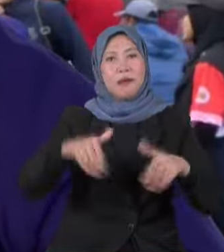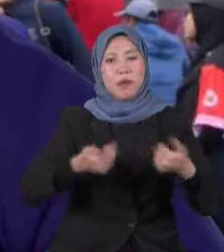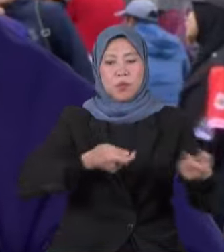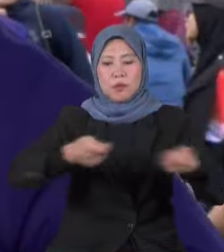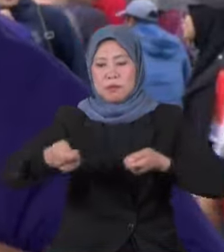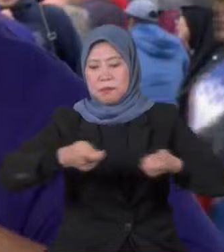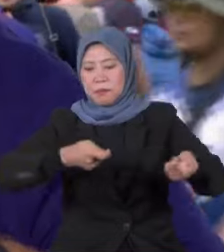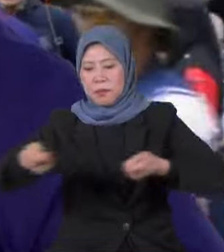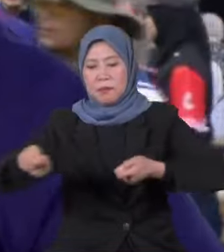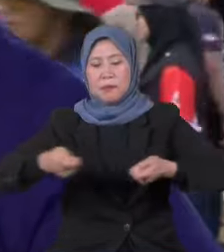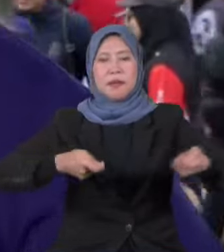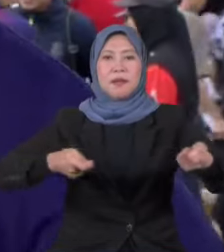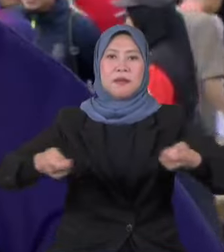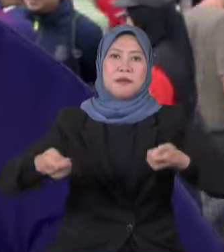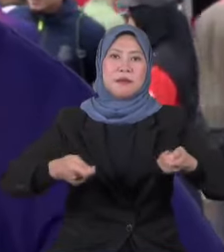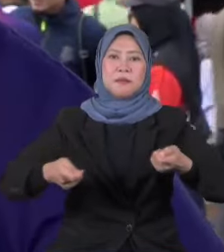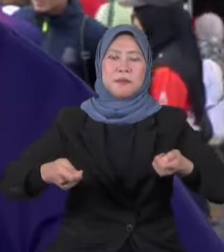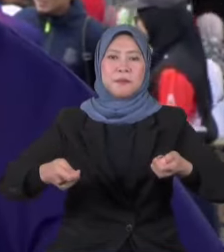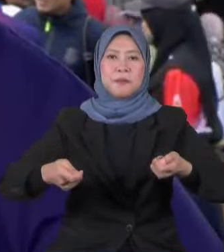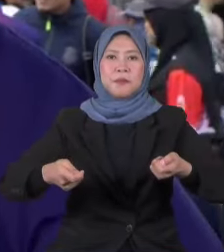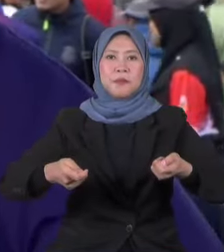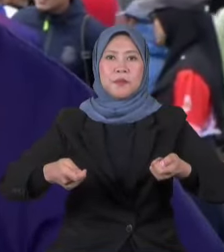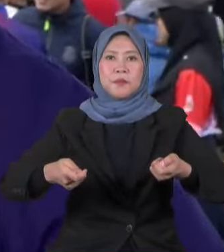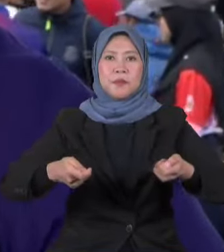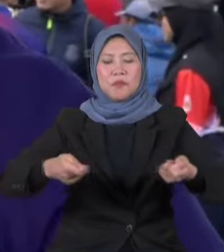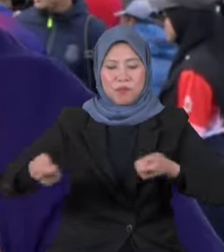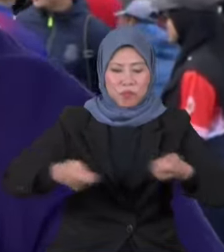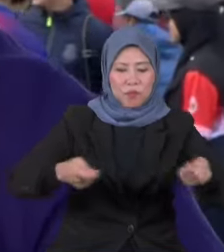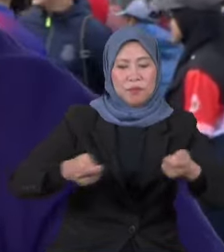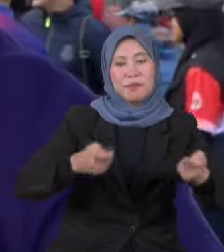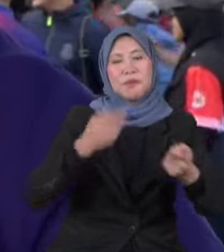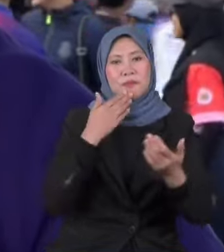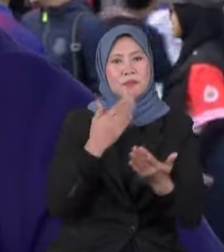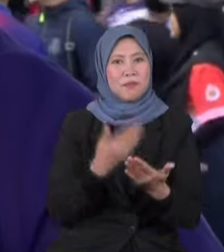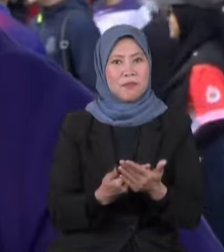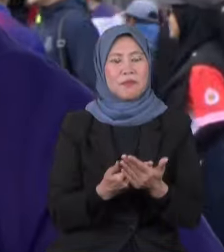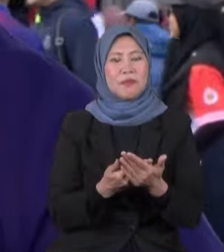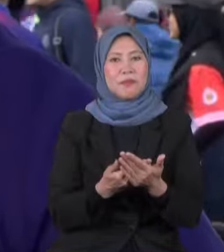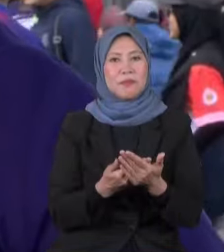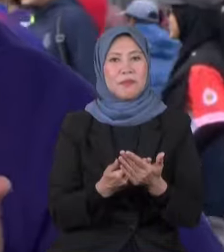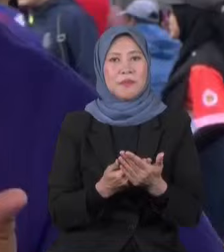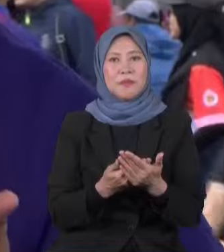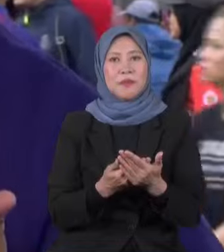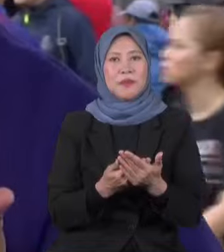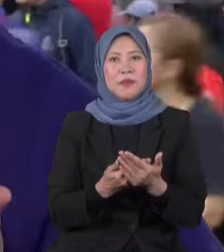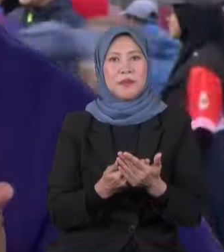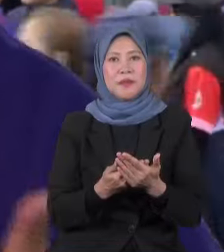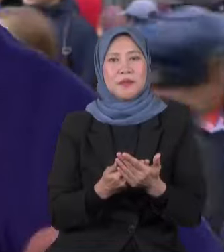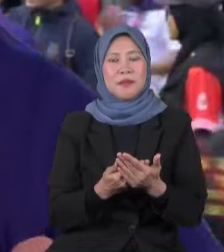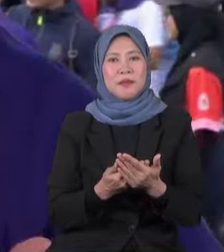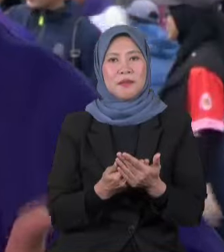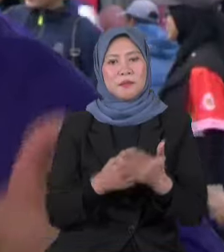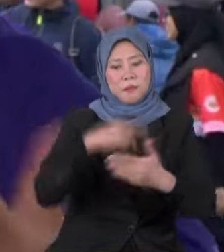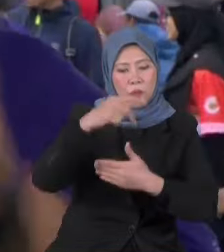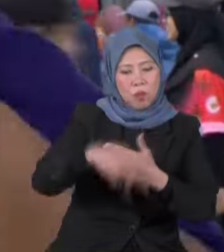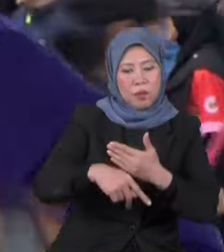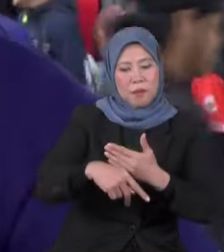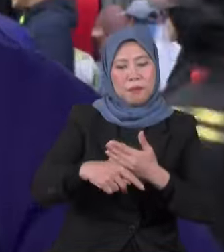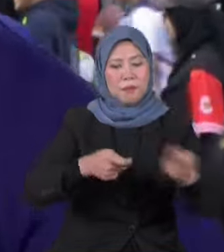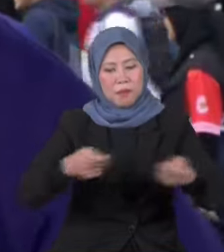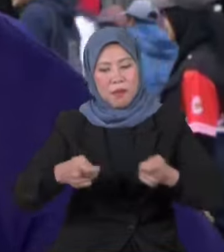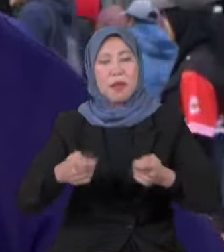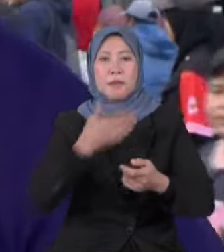takbir, macam mana nak orang kata tata kelola yang baik untuk mentakbir salah satu program. Belajar